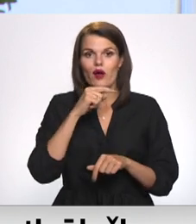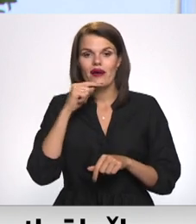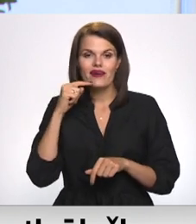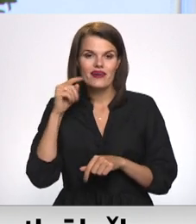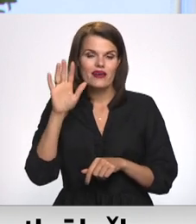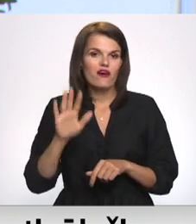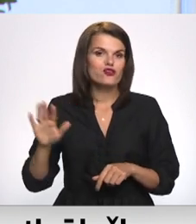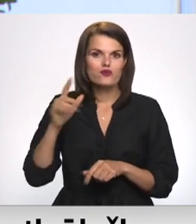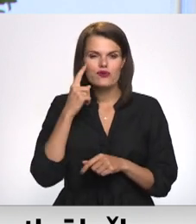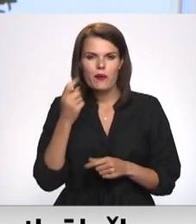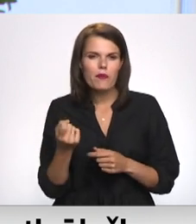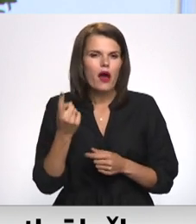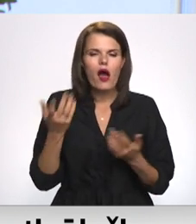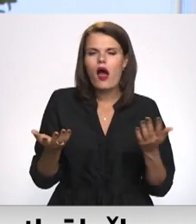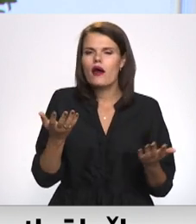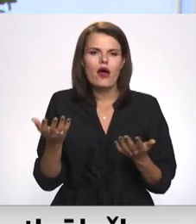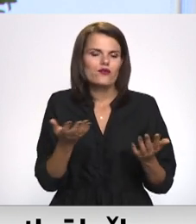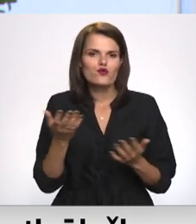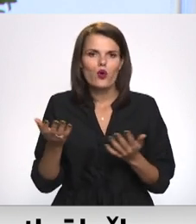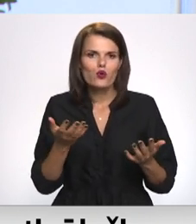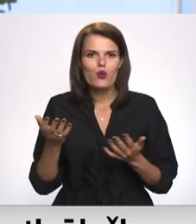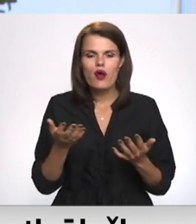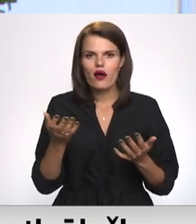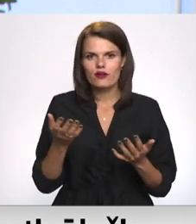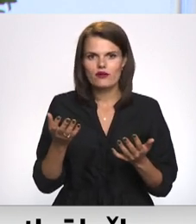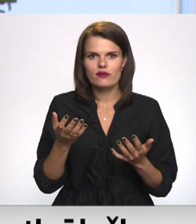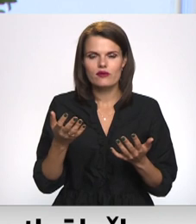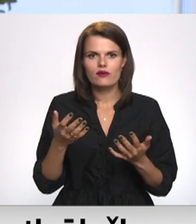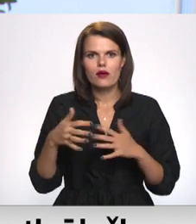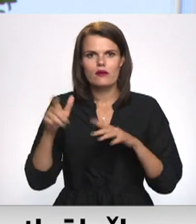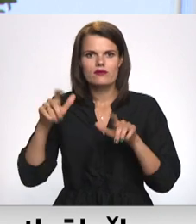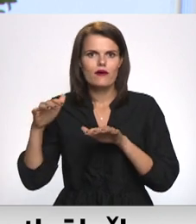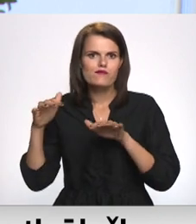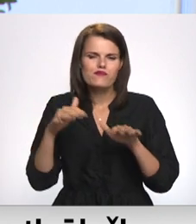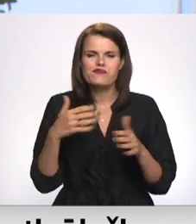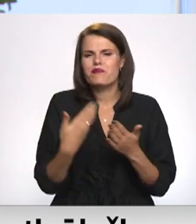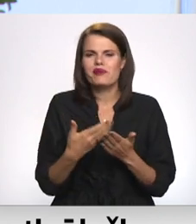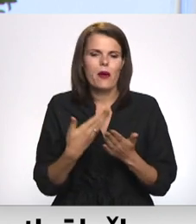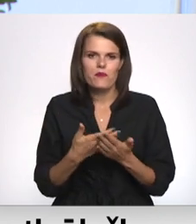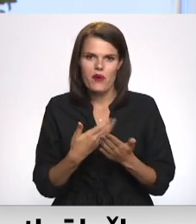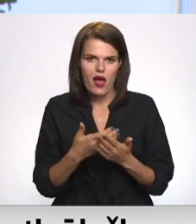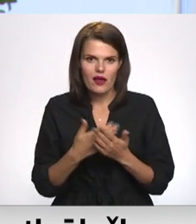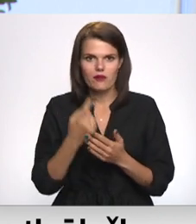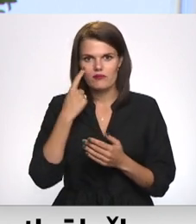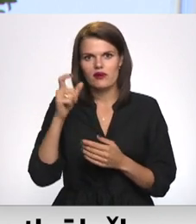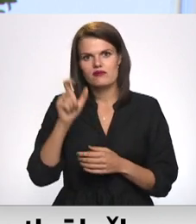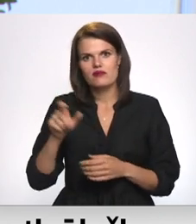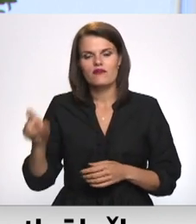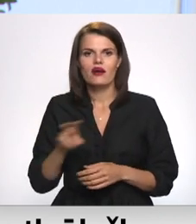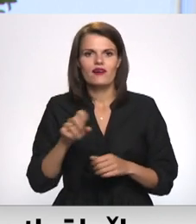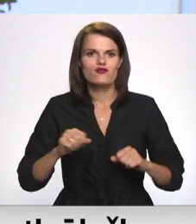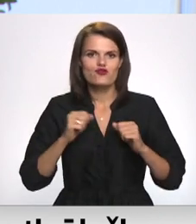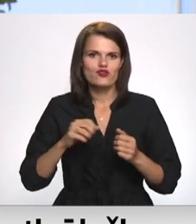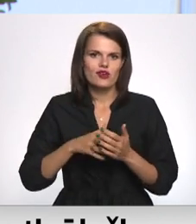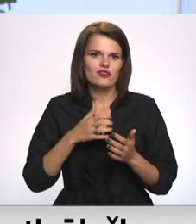puses parādītos kaut kādas masas vai kāds skaits cilvēku, kuri mēģinātu izmantot